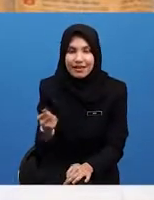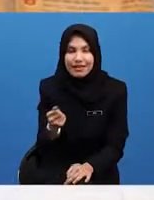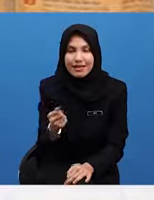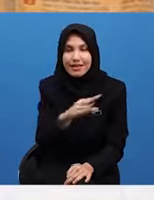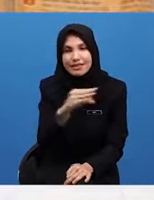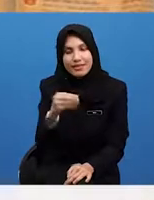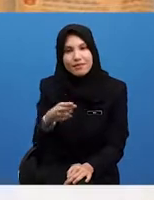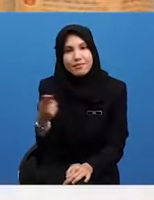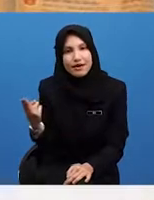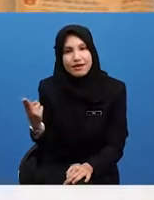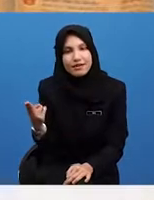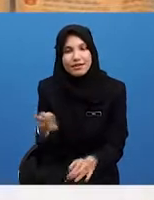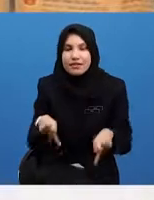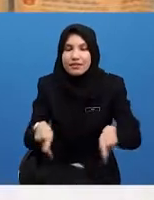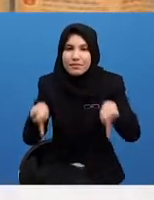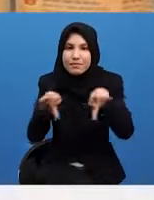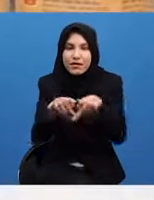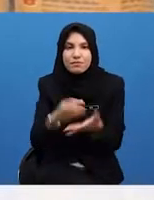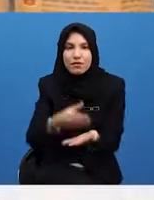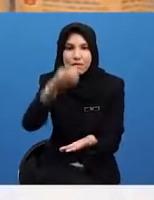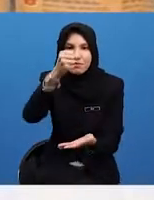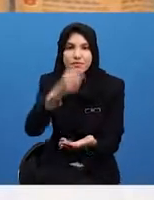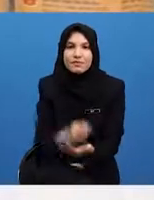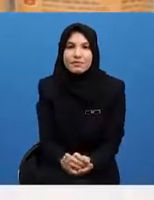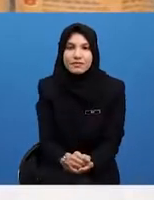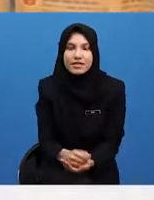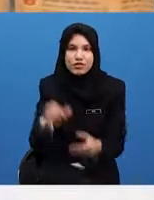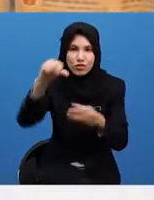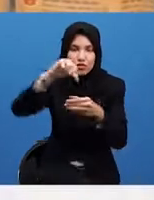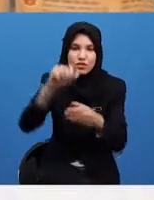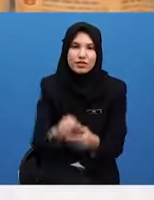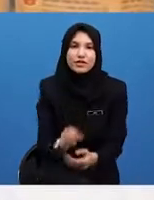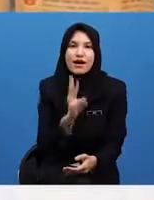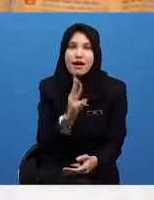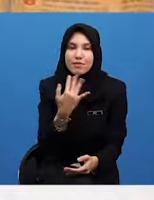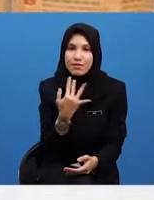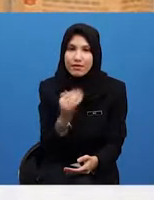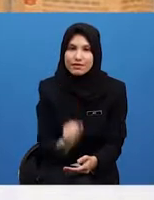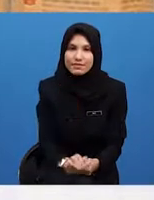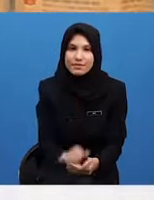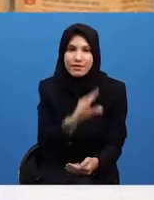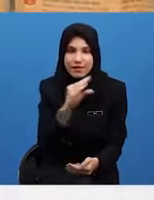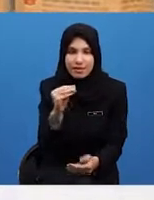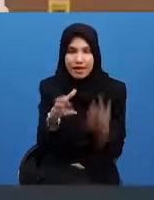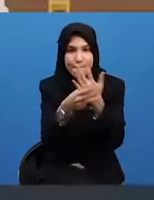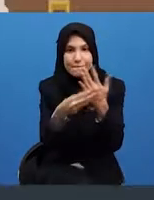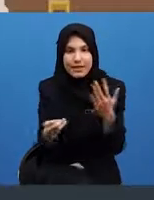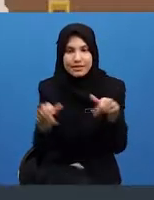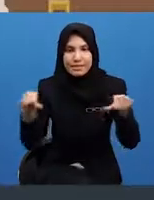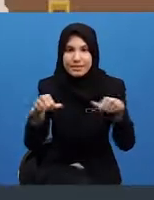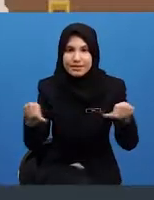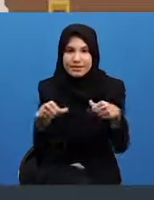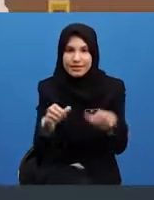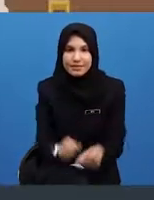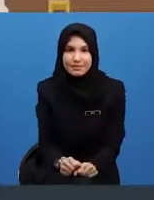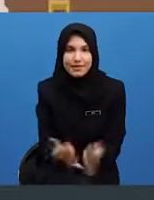yang diperlukan adalah botol plastik, corong turas, air berwarna dan minyak masak.